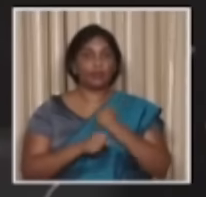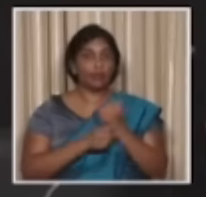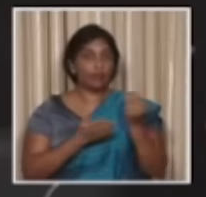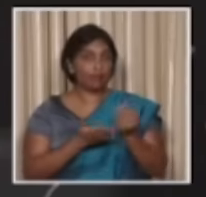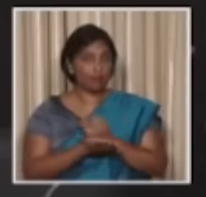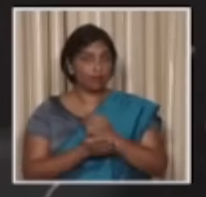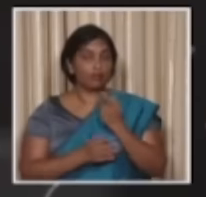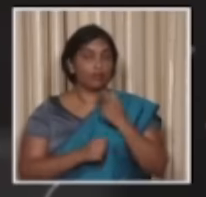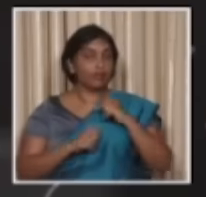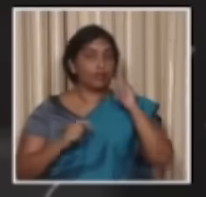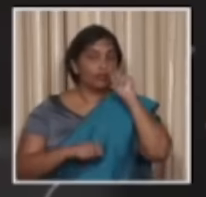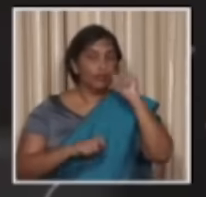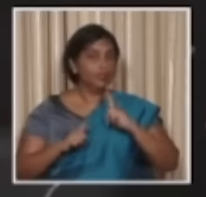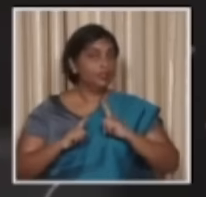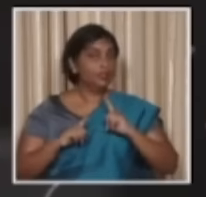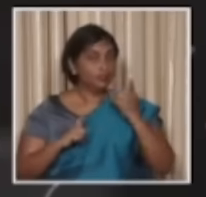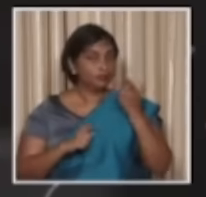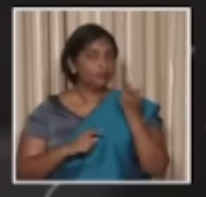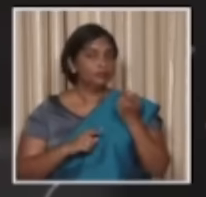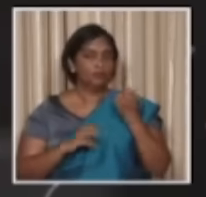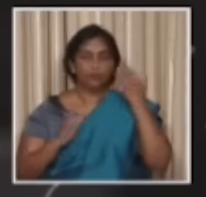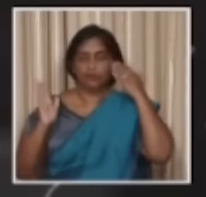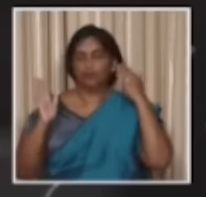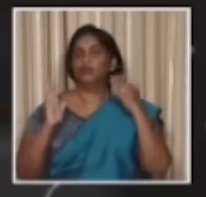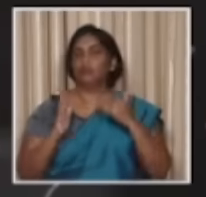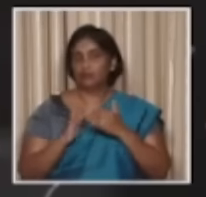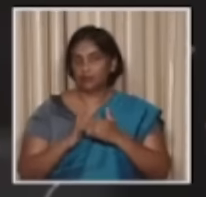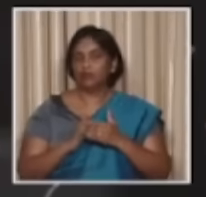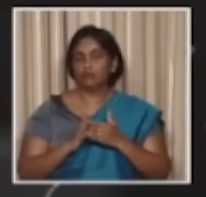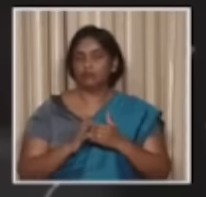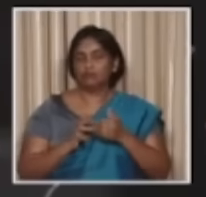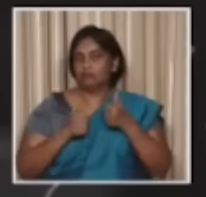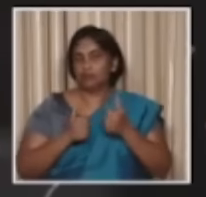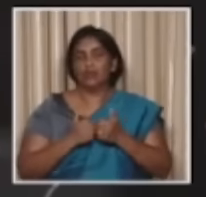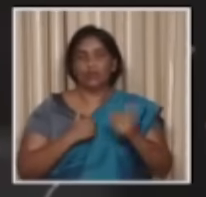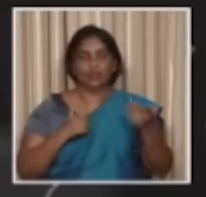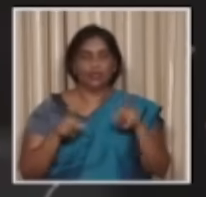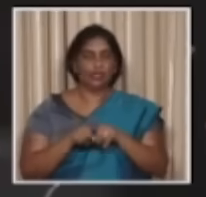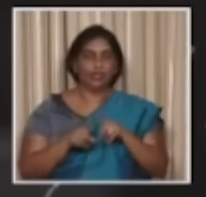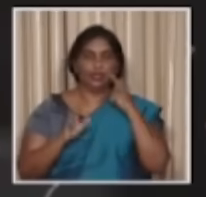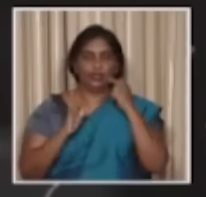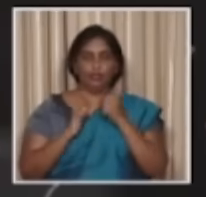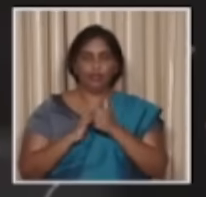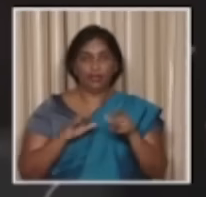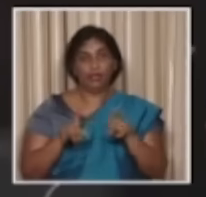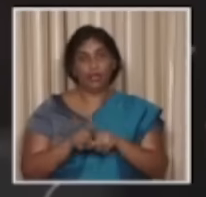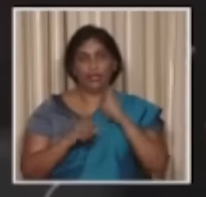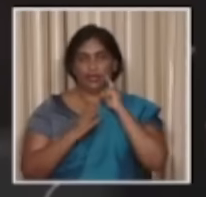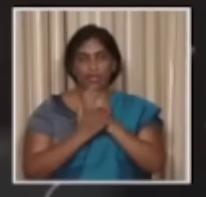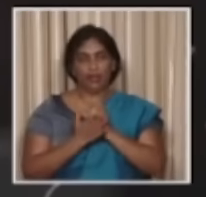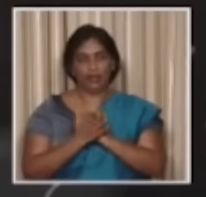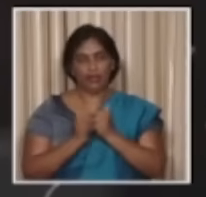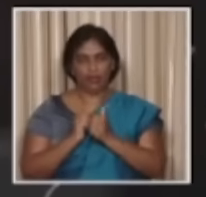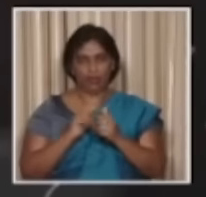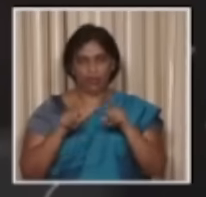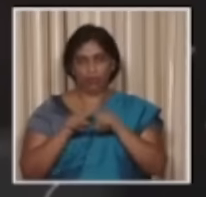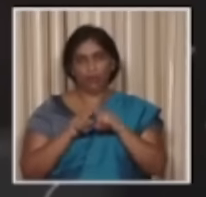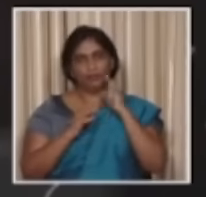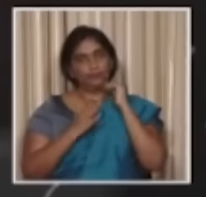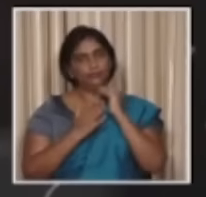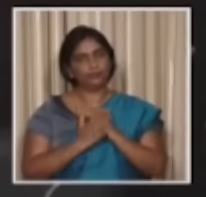කියන්නේ ජනතාවගේ ජීවිත ගැන සංවේදී වෙන්නේ නැහැ කියන එකයි මේකෙන් පේන්නේ. මේ රජය රෝගියෙක් සනීප කරගන්න රජයට උවමනාවක්